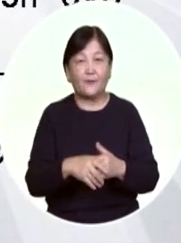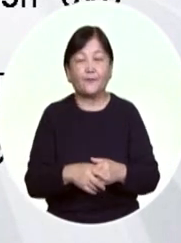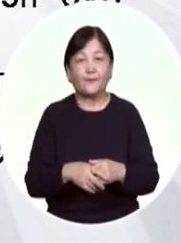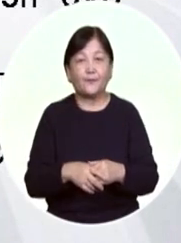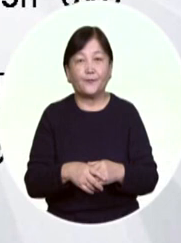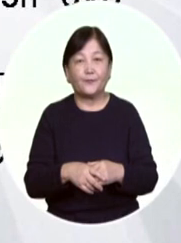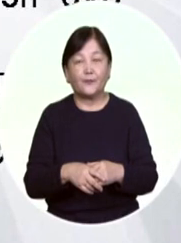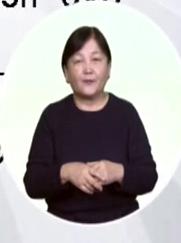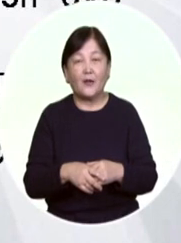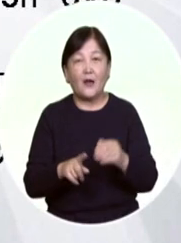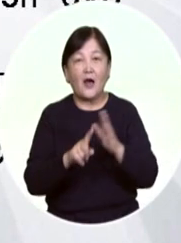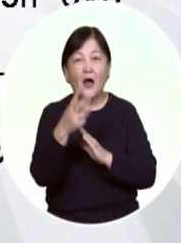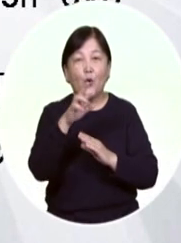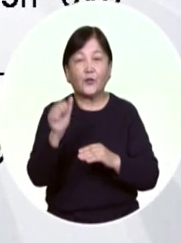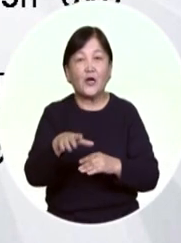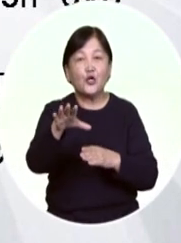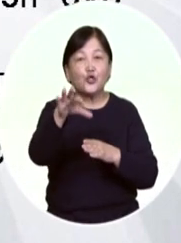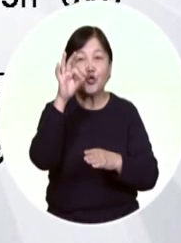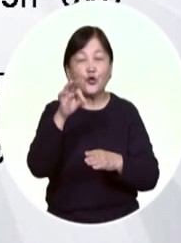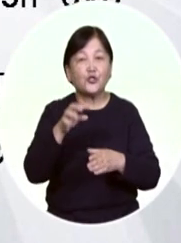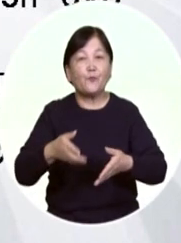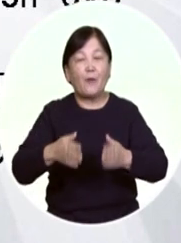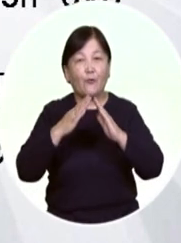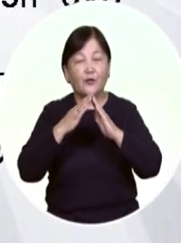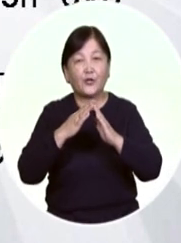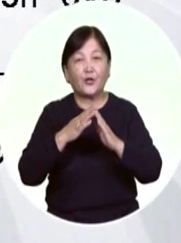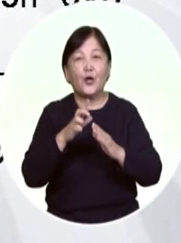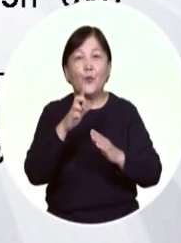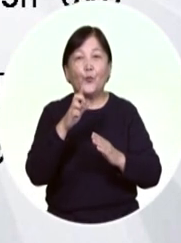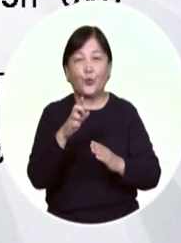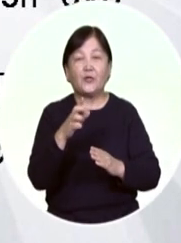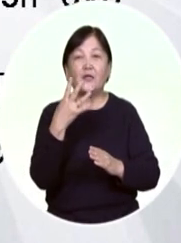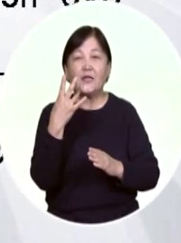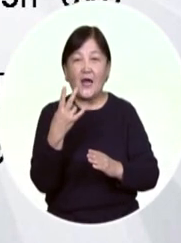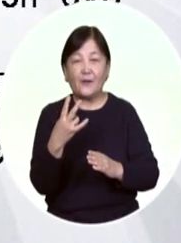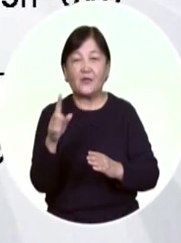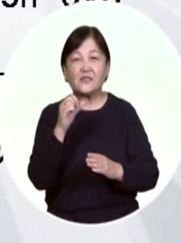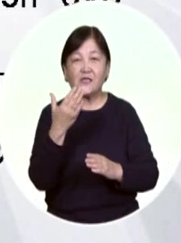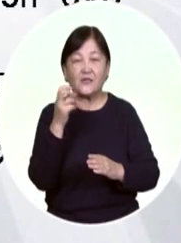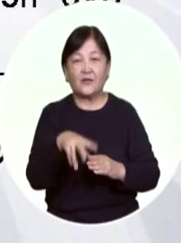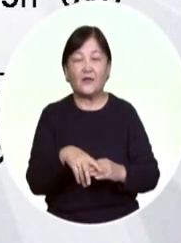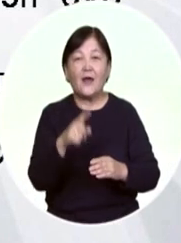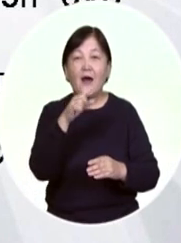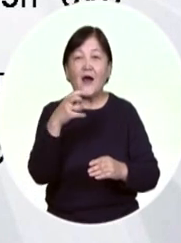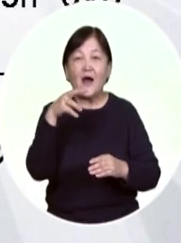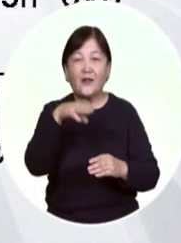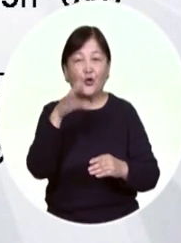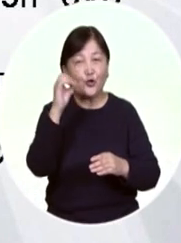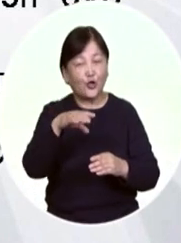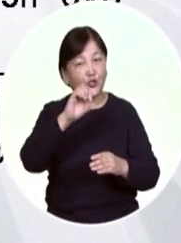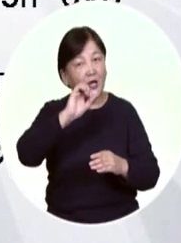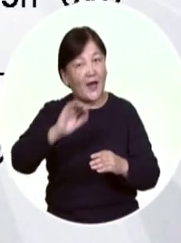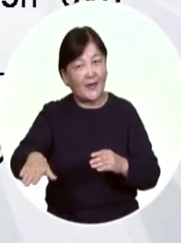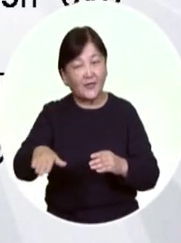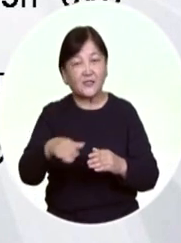За анхудаа сонгож байгуулагддаг бүгд найрамд цэцэл тогтож хаан тэс халагдсан. Хаан тэс